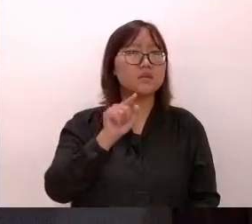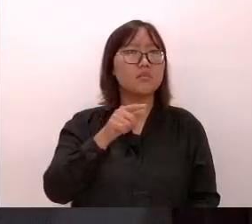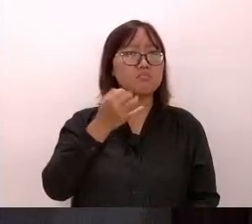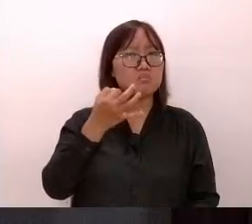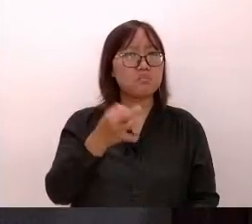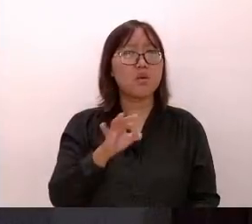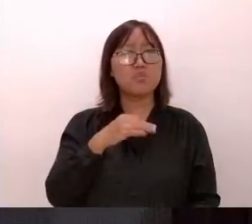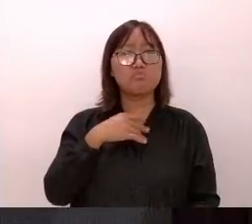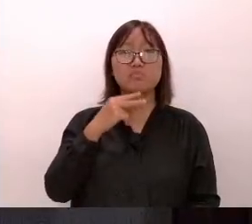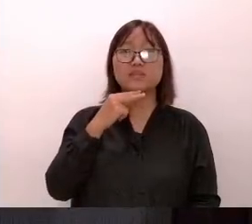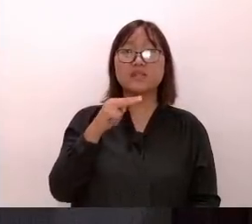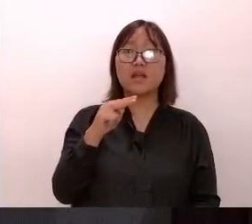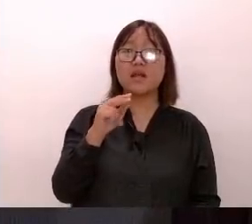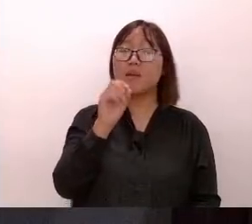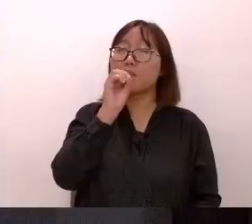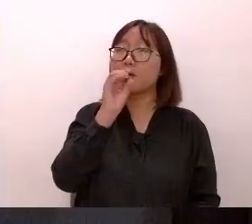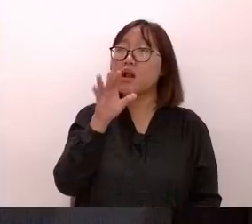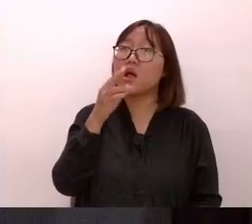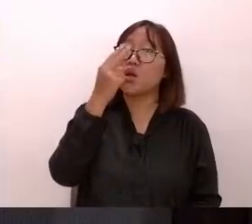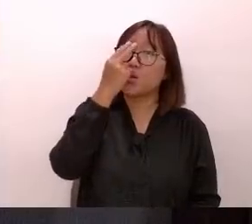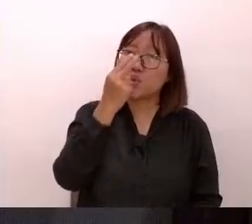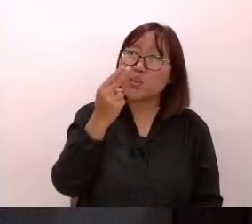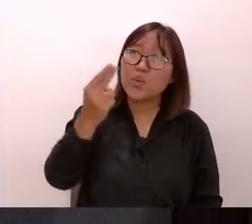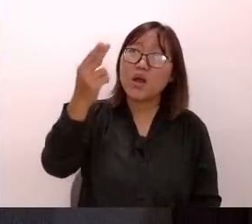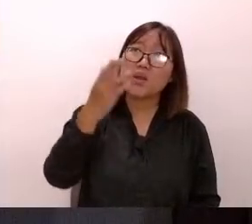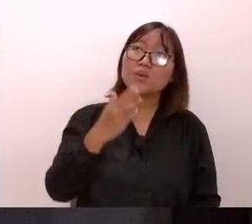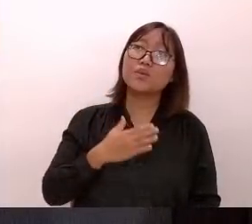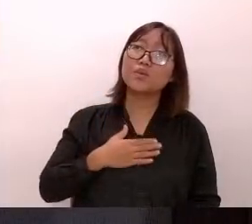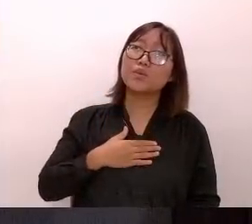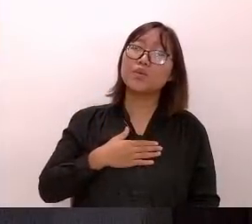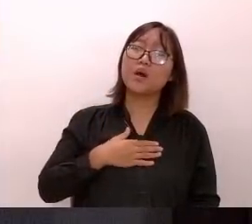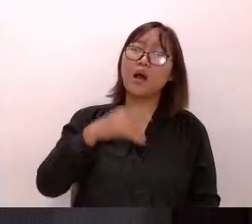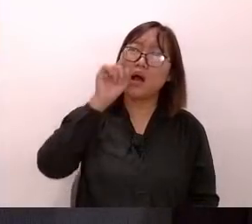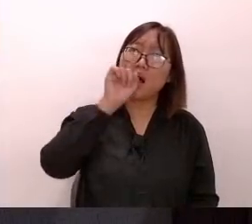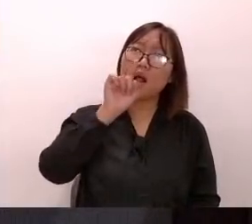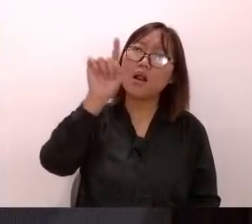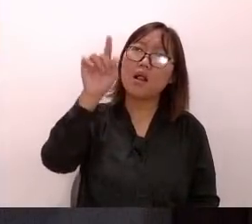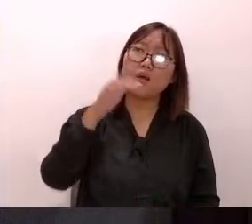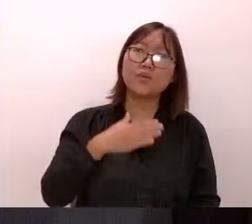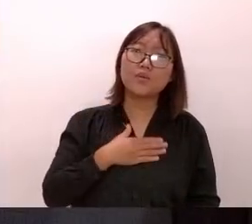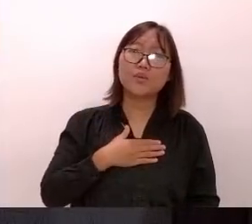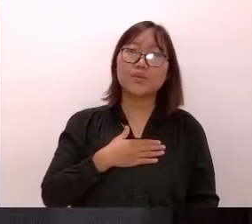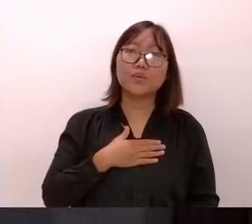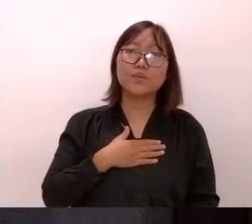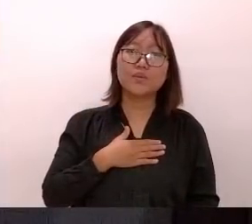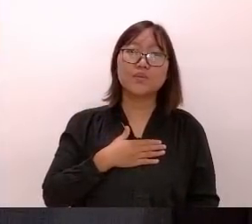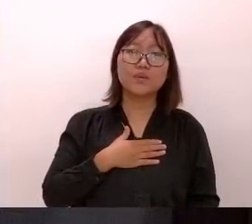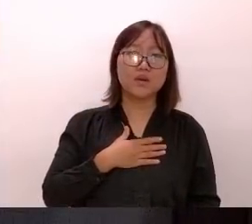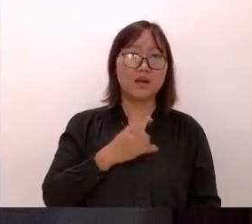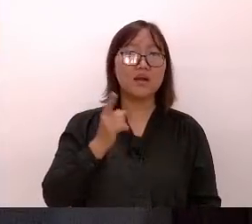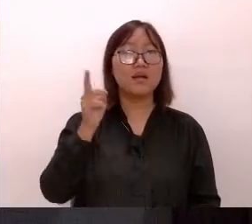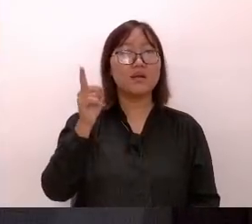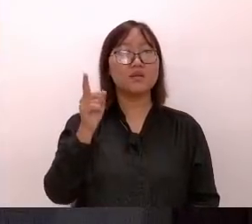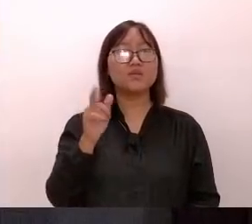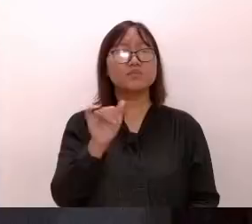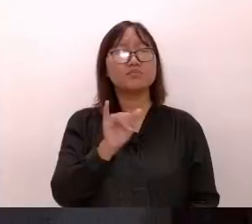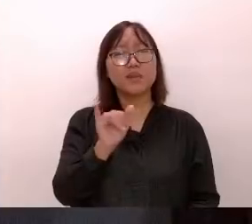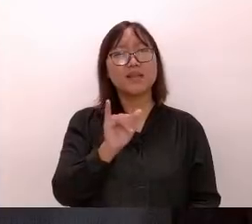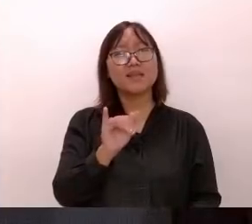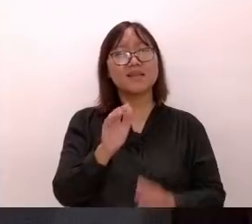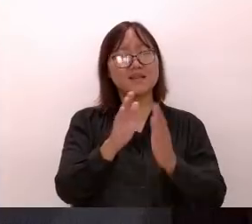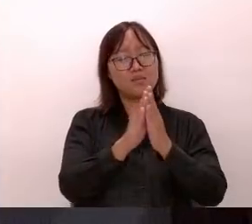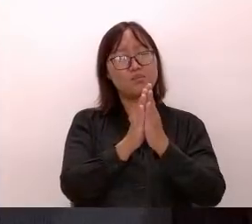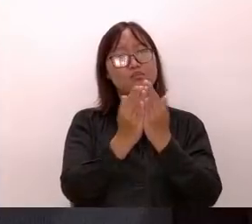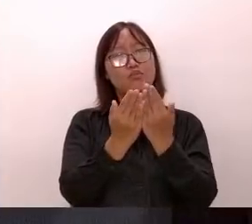yang kiranya menjadi bingkai Akil bagikan bingkai buku di ada di akhir ada di awal